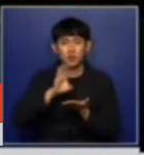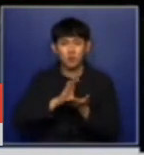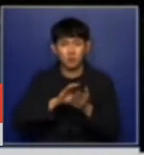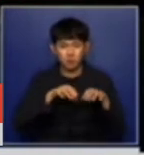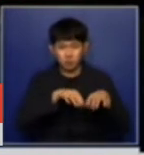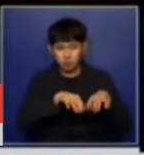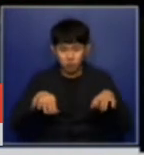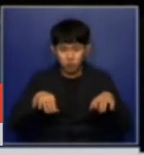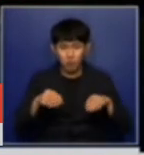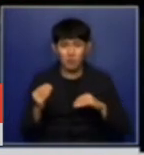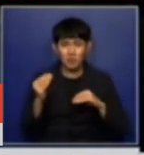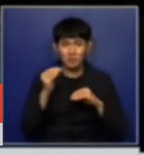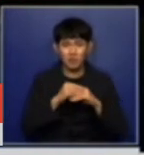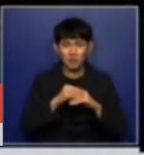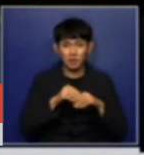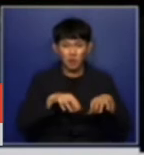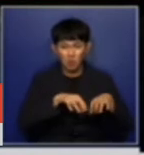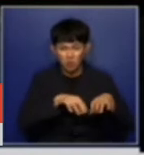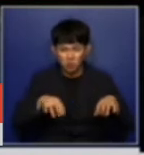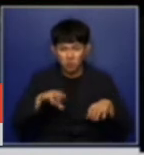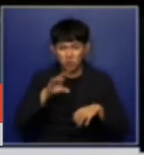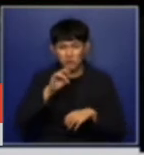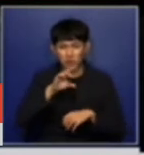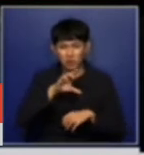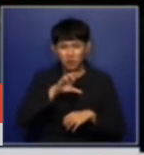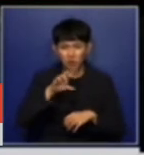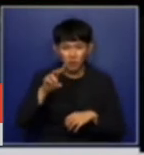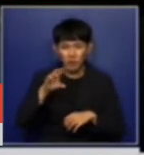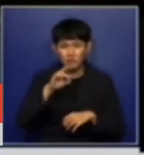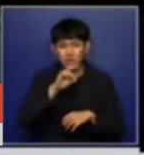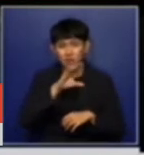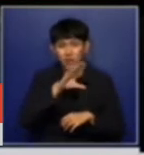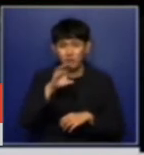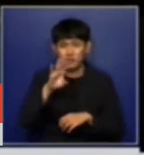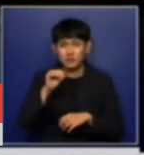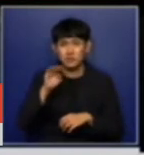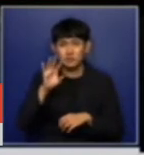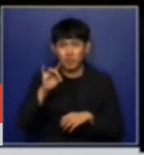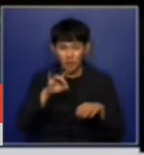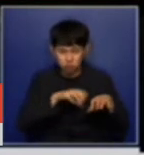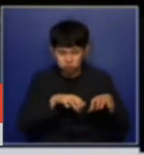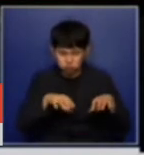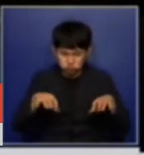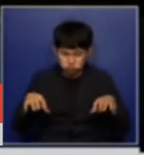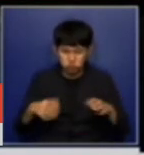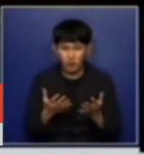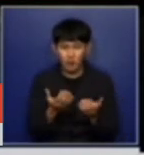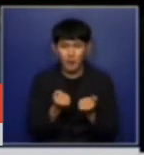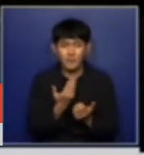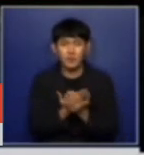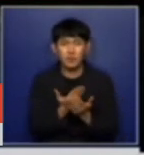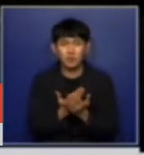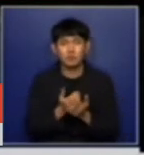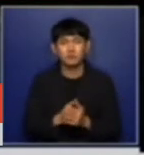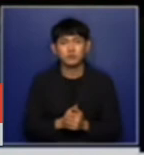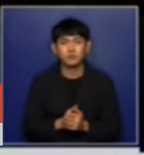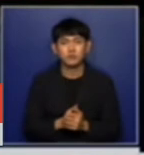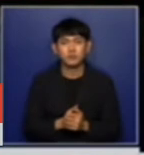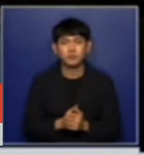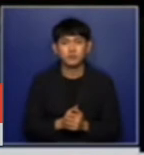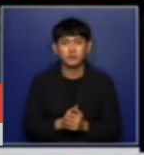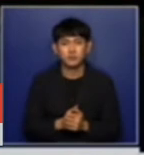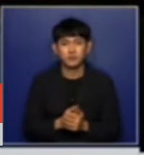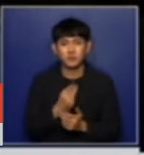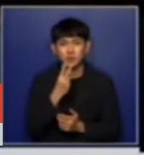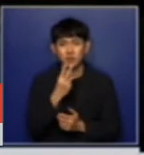ง748หน่วยรับงบประมาณ 70วันนะครับวันละ